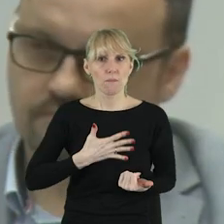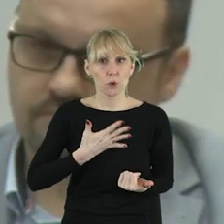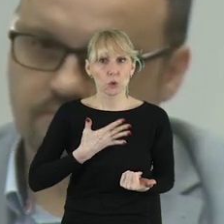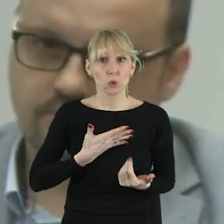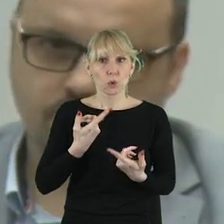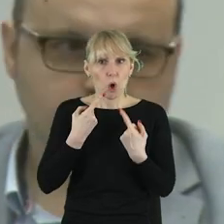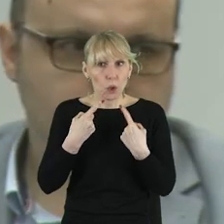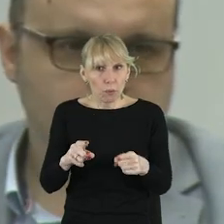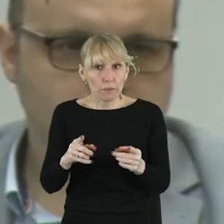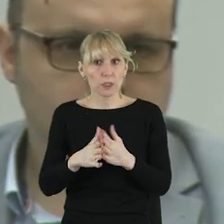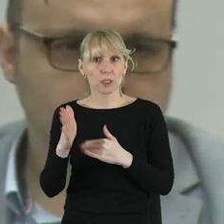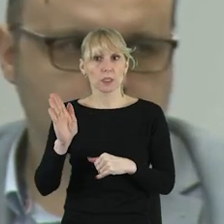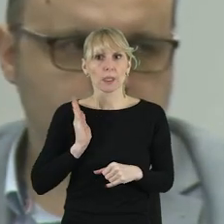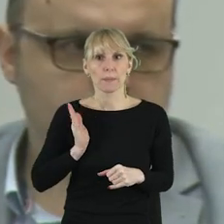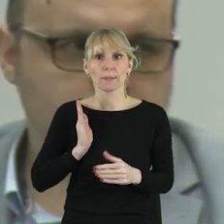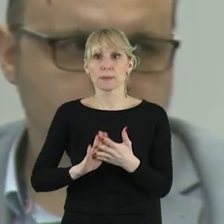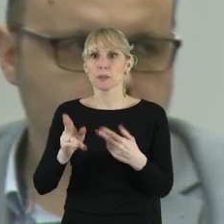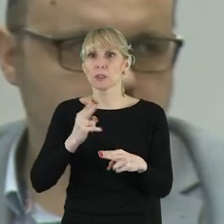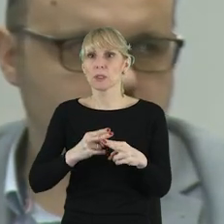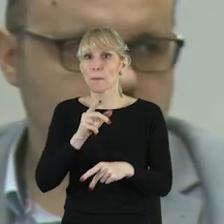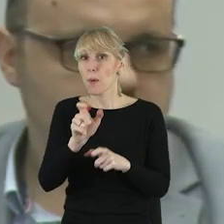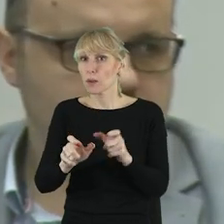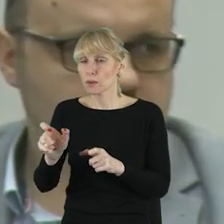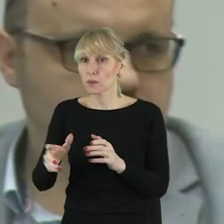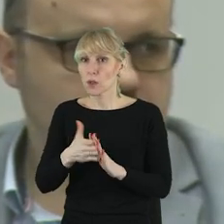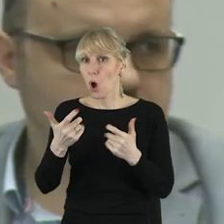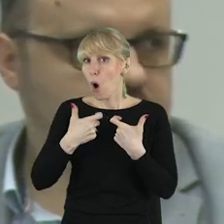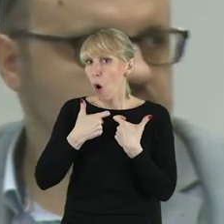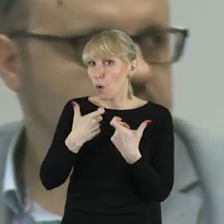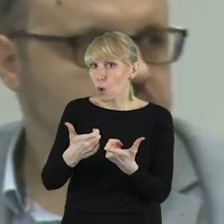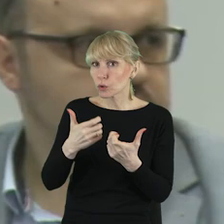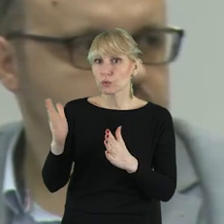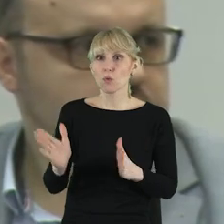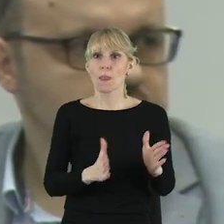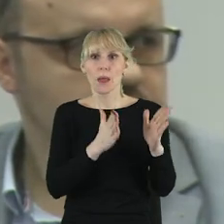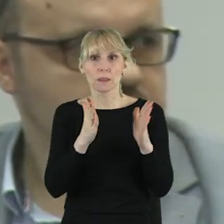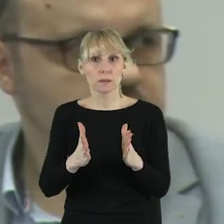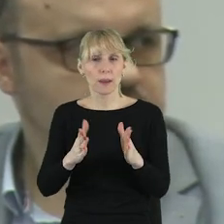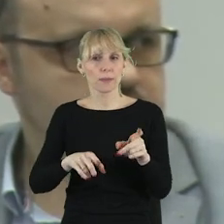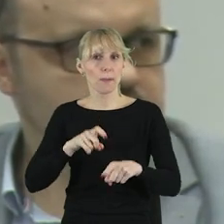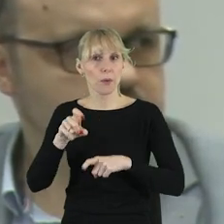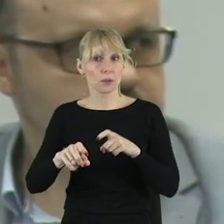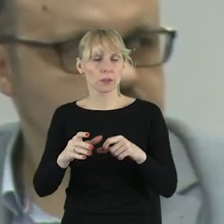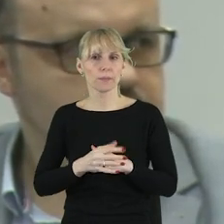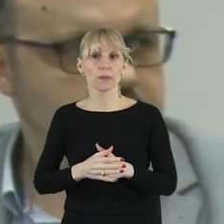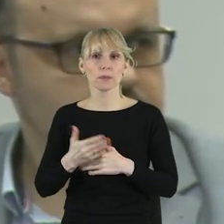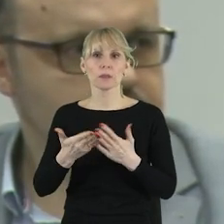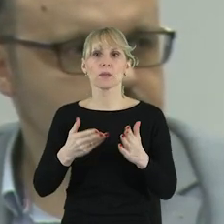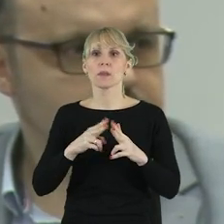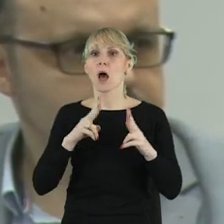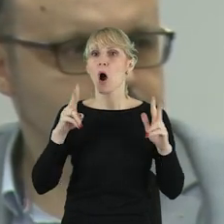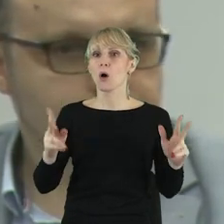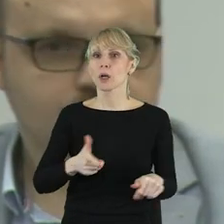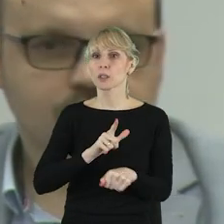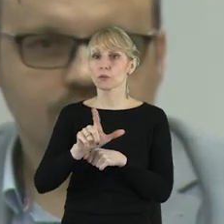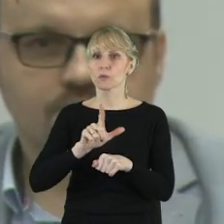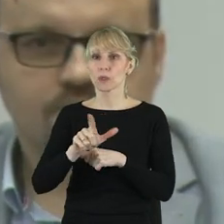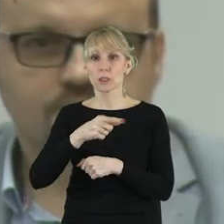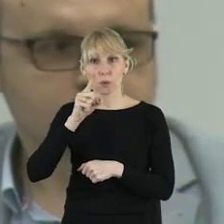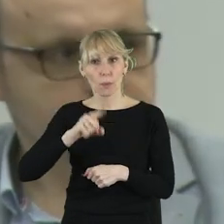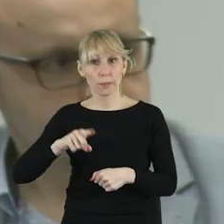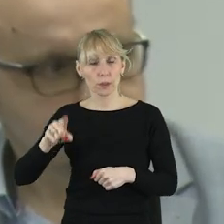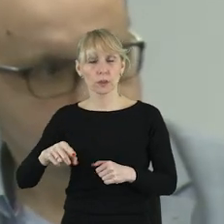ogłosił kolejne postępowanie, znów na okres 12 miesięcy. Tutaj czekamy z